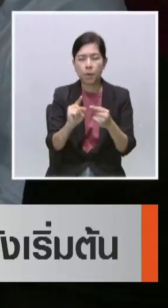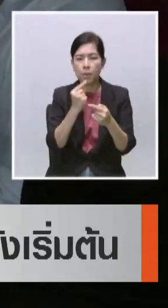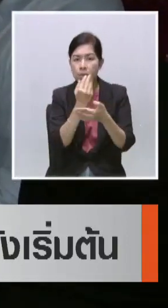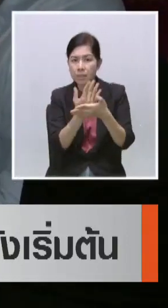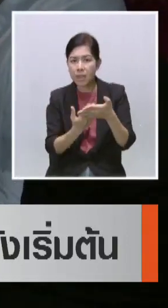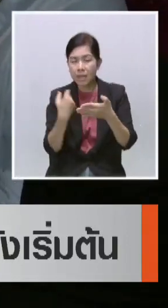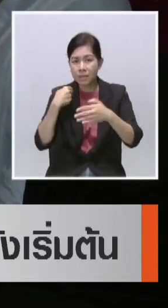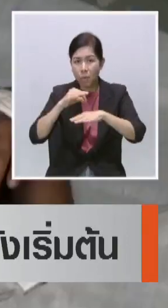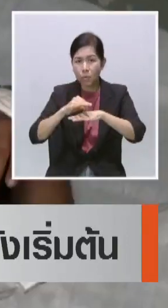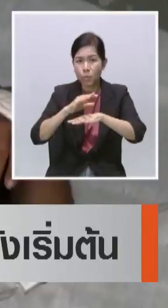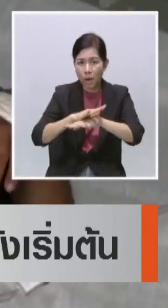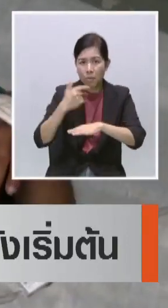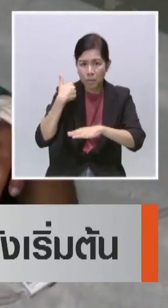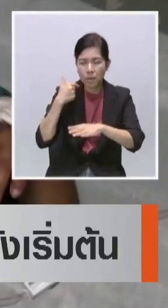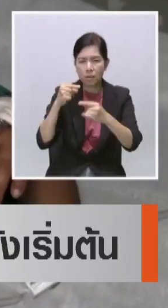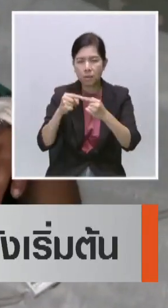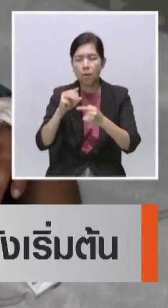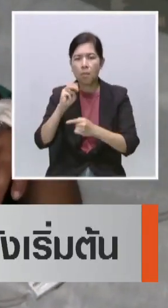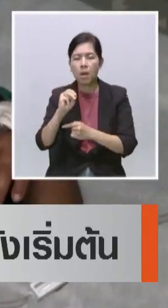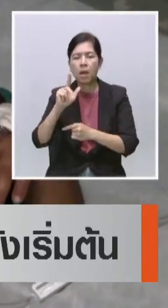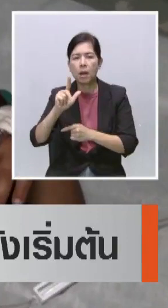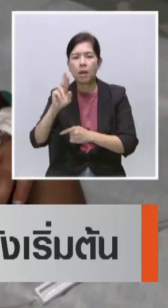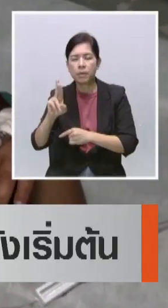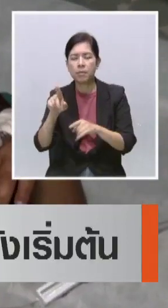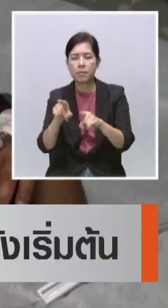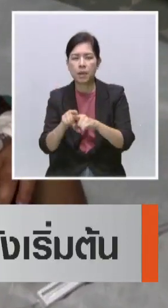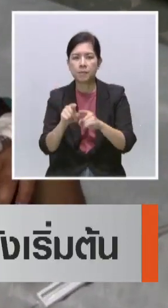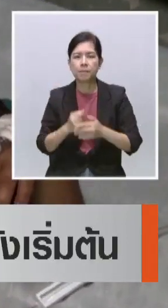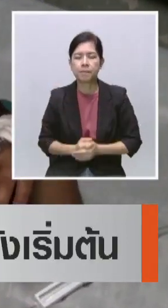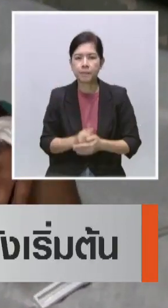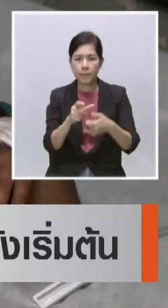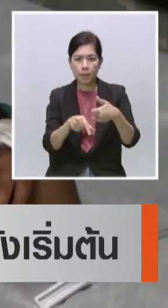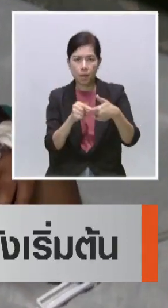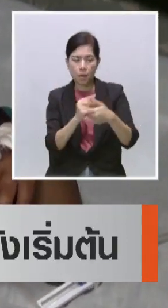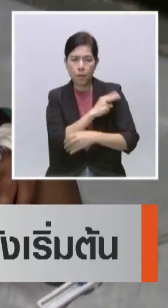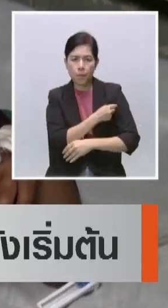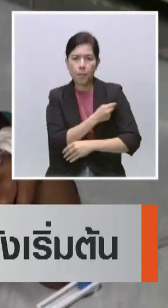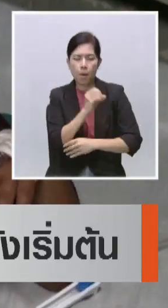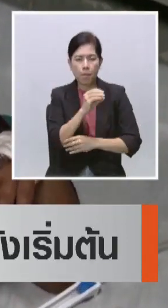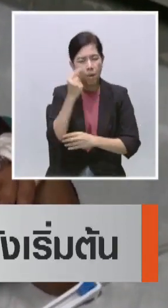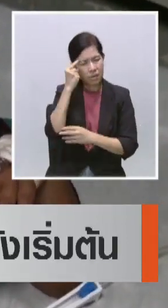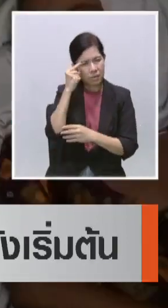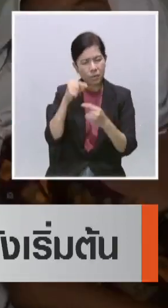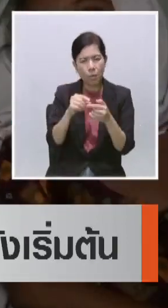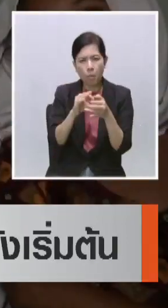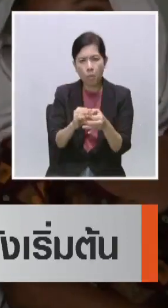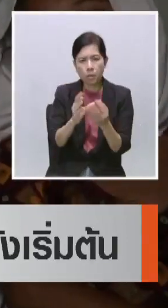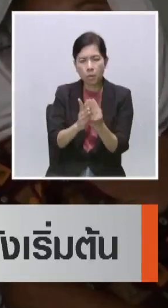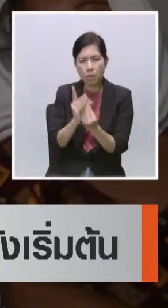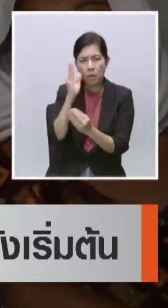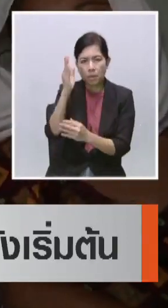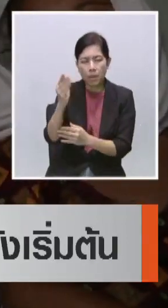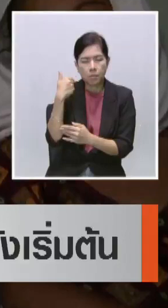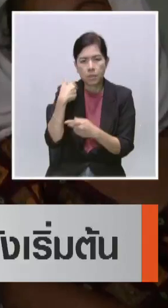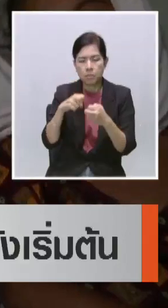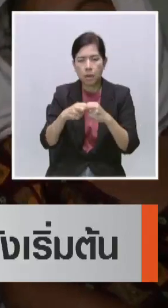ที่พบมากไม่แพ้กันก็คือโรคมาลาเรียด้วยค่ะนายแพทย์โชโรกังวลว่าในอีกไม่กี่สัปดาห์ข้างหน้าสถานการณ์อาจแย่ลง